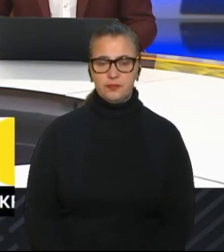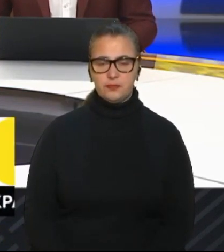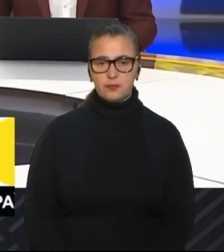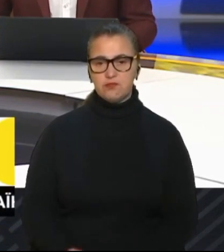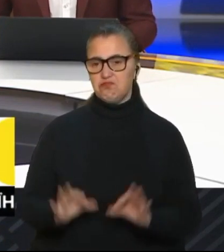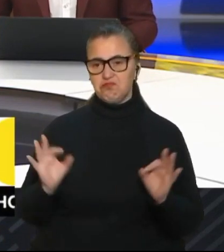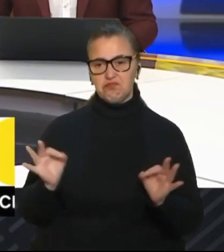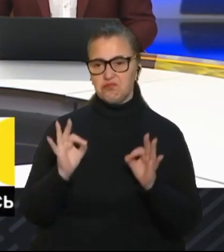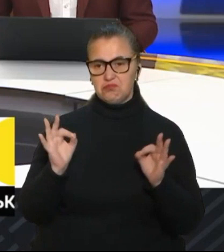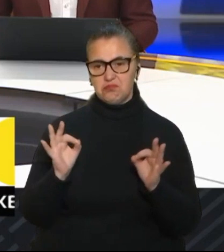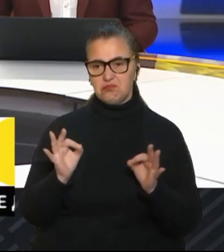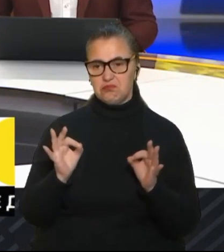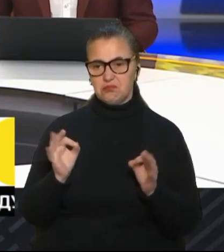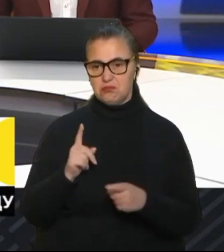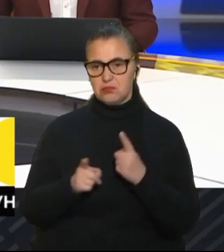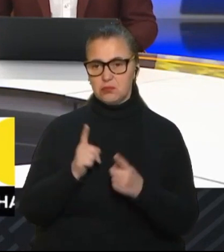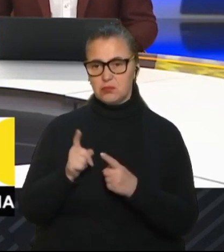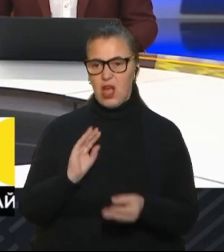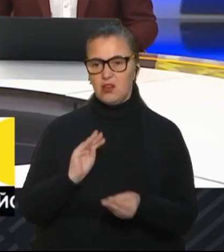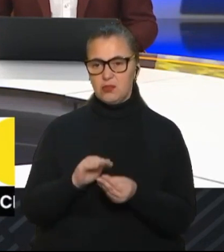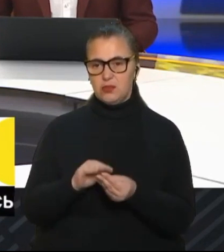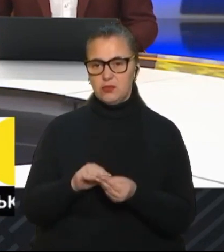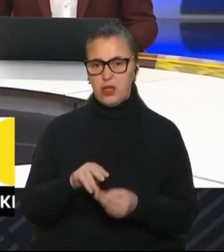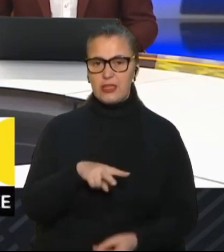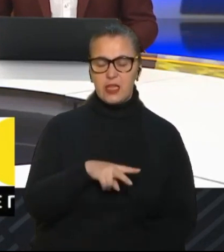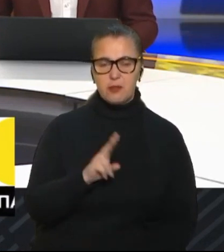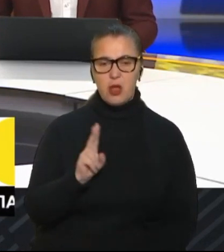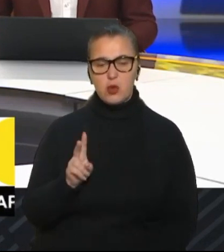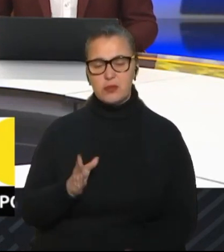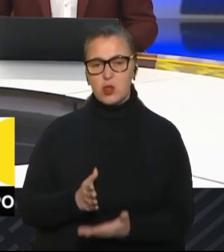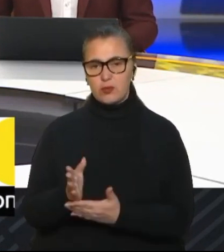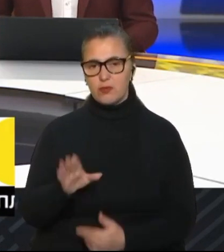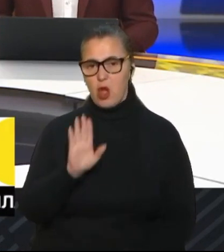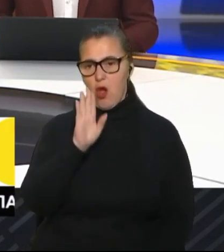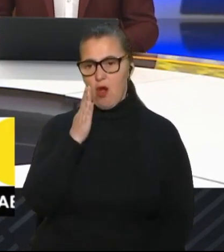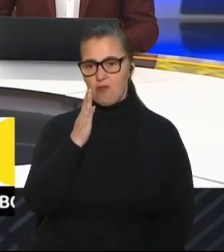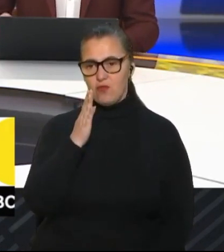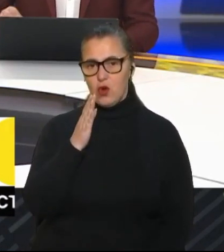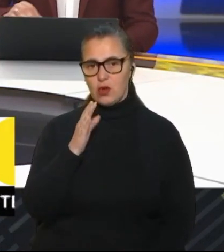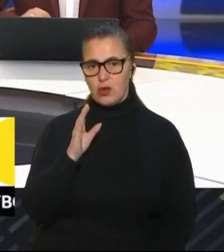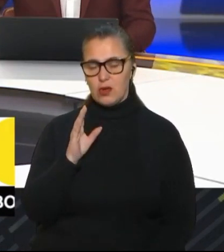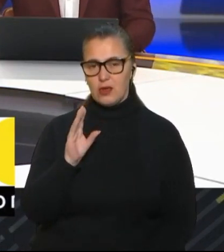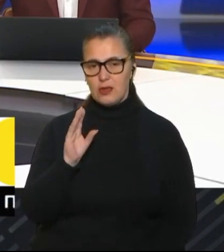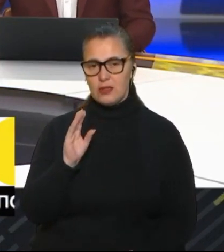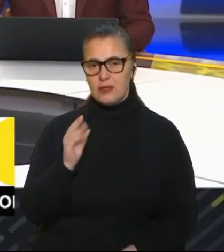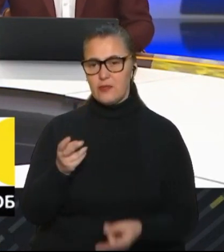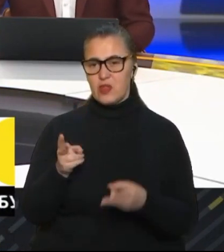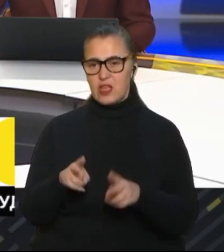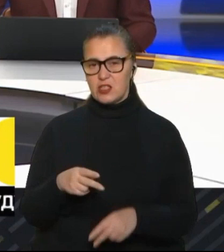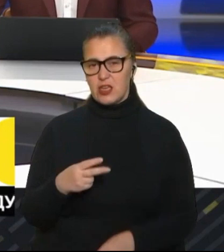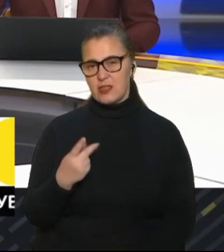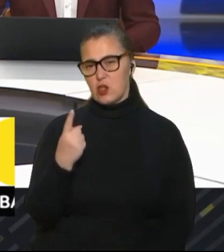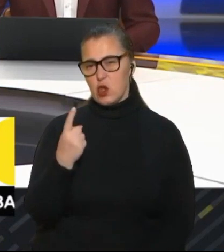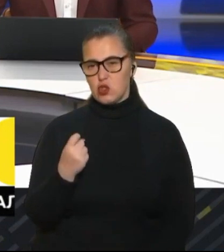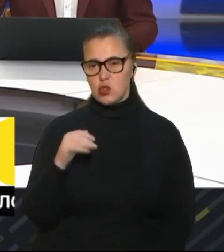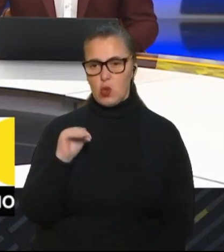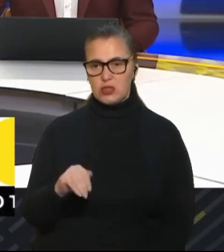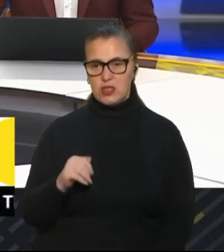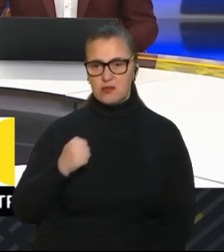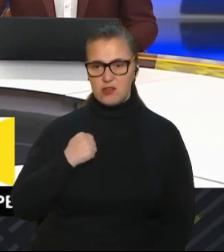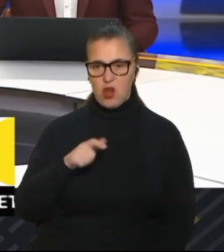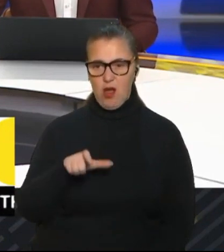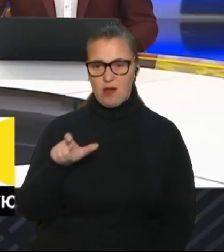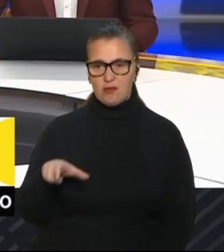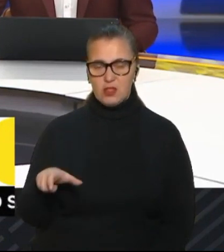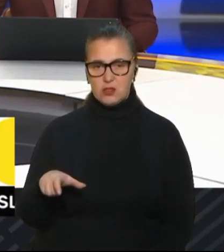Нічого суттєво не змінилось. Як і раніше, на Лимано-Куп'янському напрямку ворог зберігає близько 100-тисячне військо, але